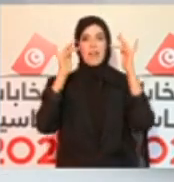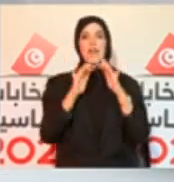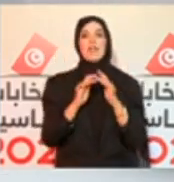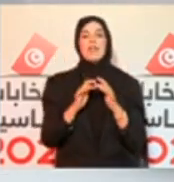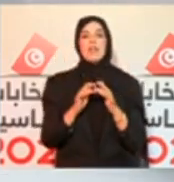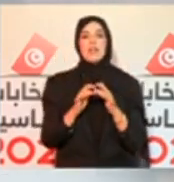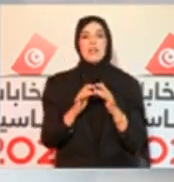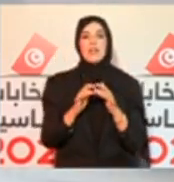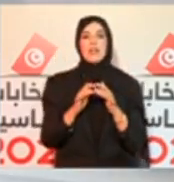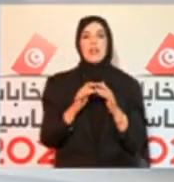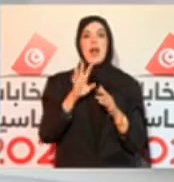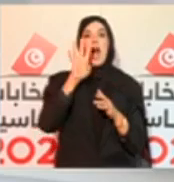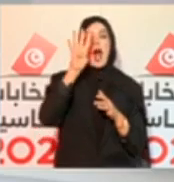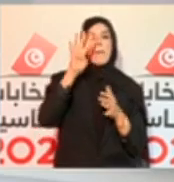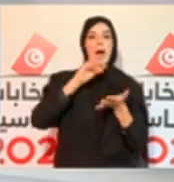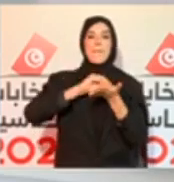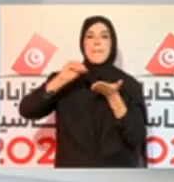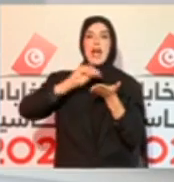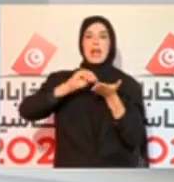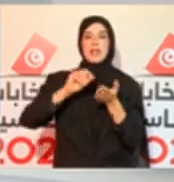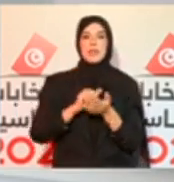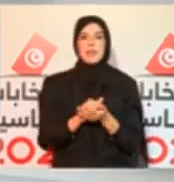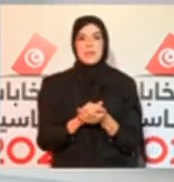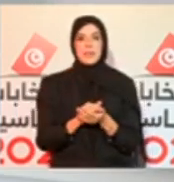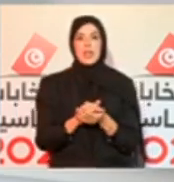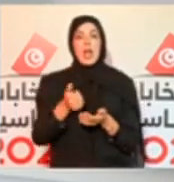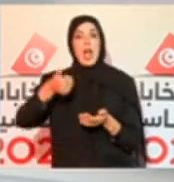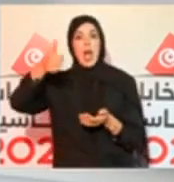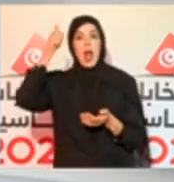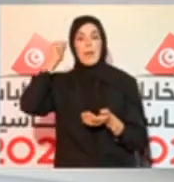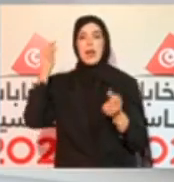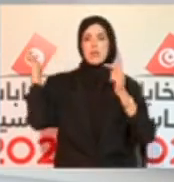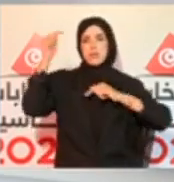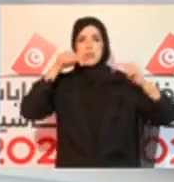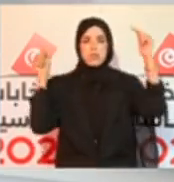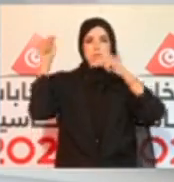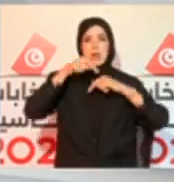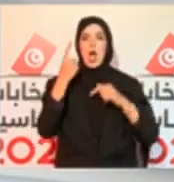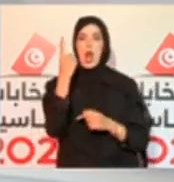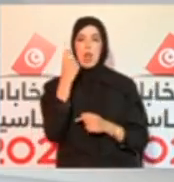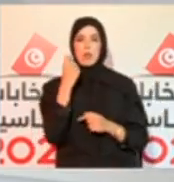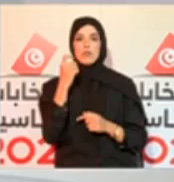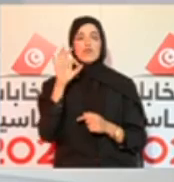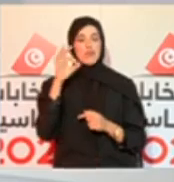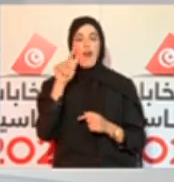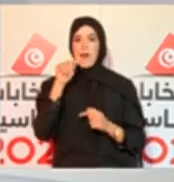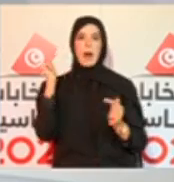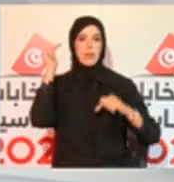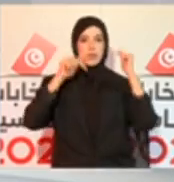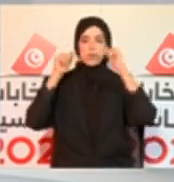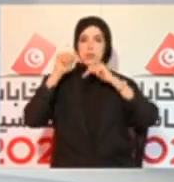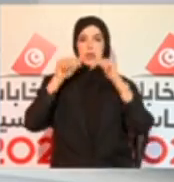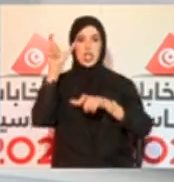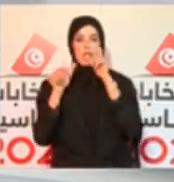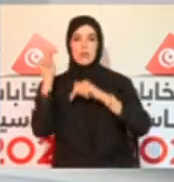مونريال اربع مكاتب البارح كان اقبال كبير واليوم نتوقع زده كيف كيف نهار الجمعه كان